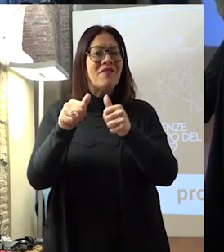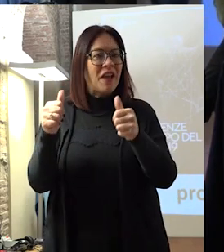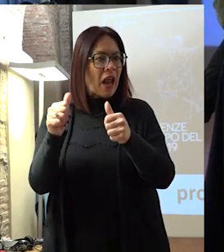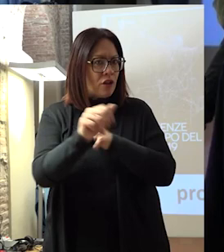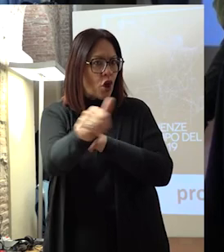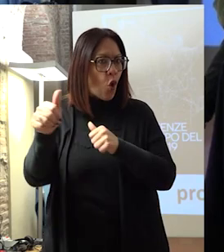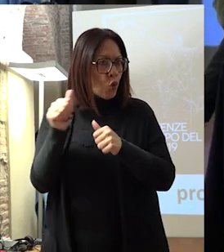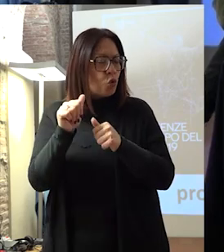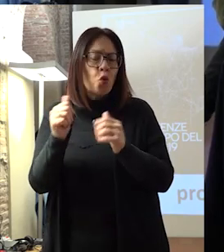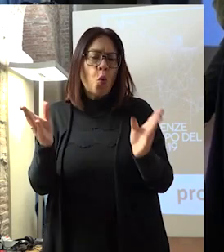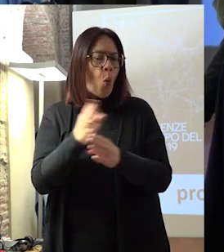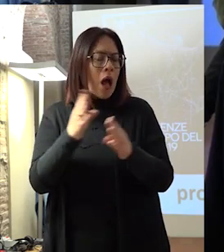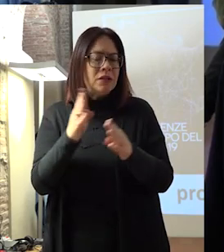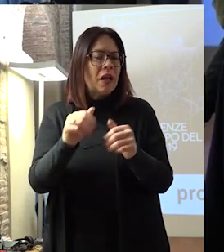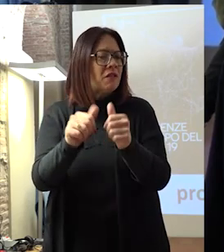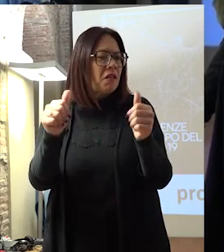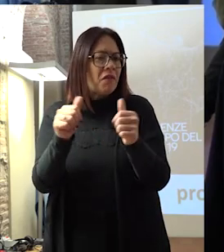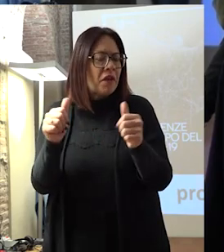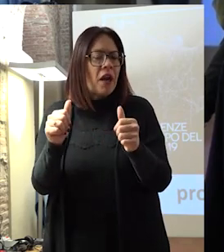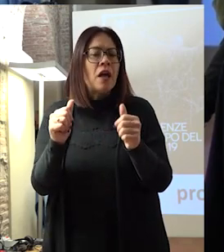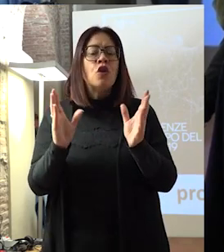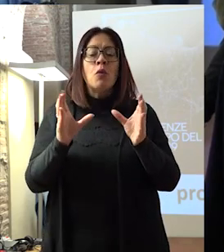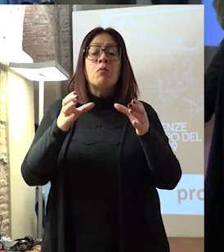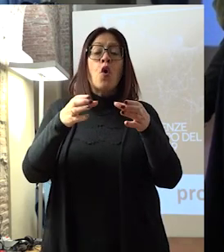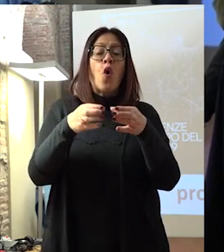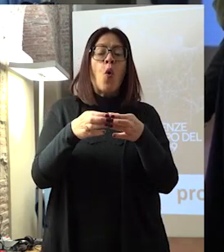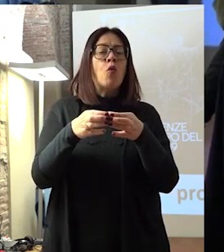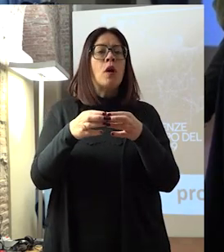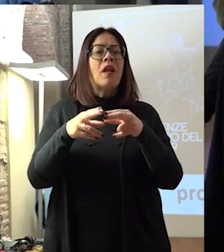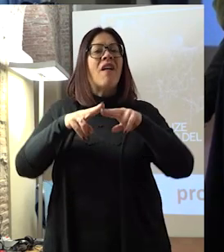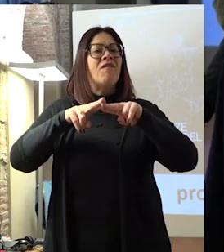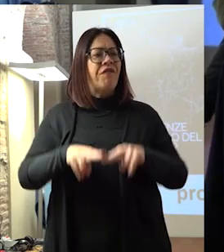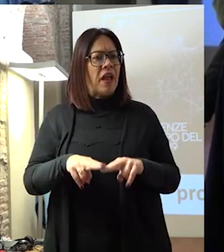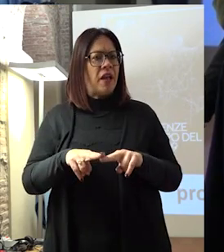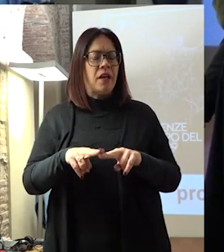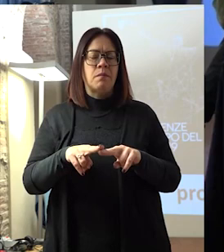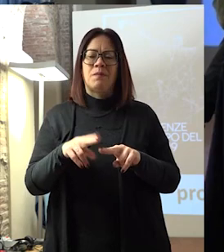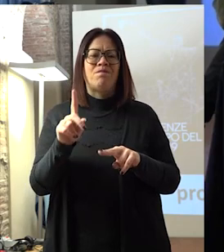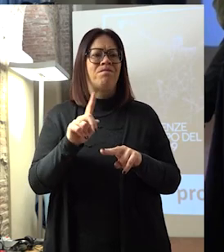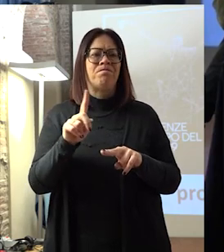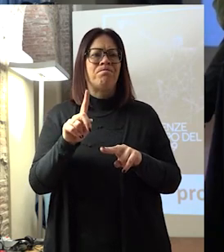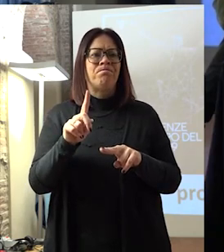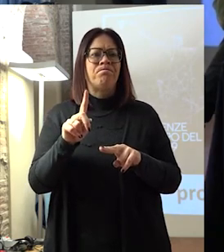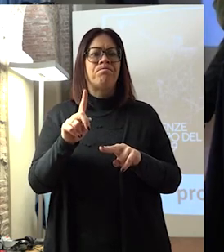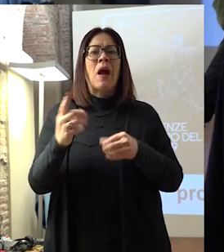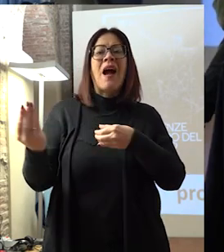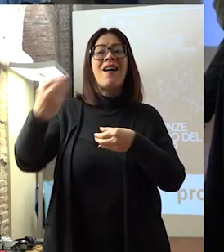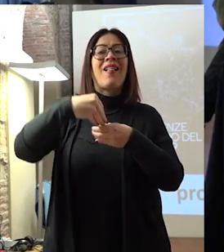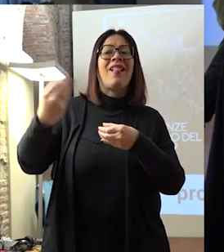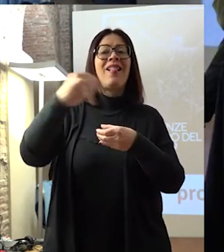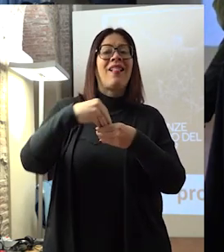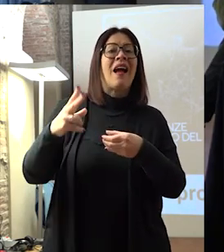queste differenze, non deve vivere in una prospettiva statica questo apporto di